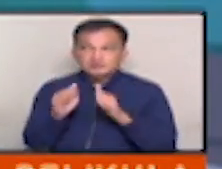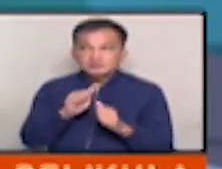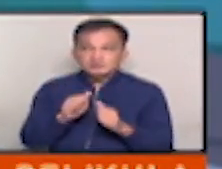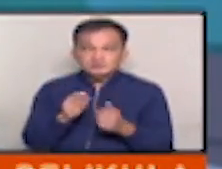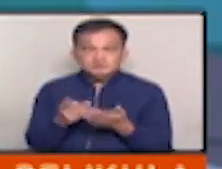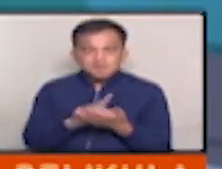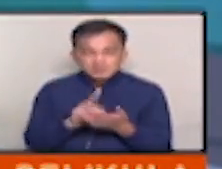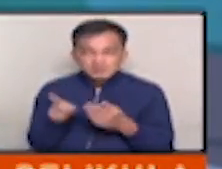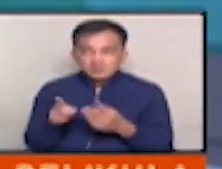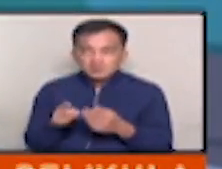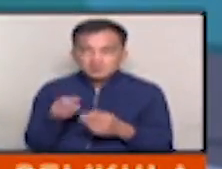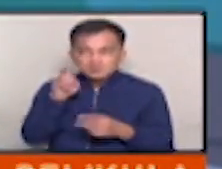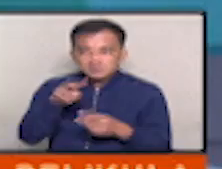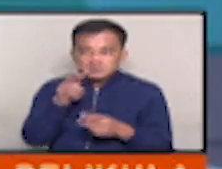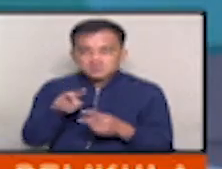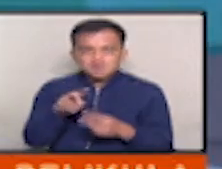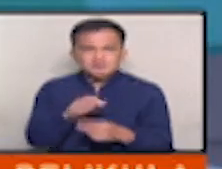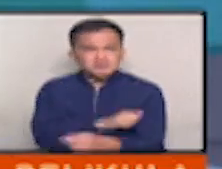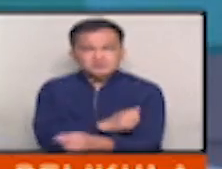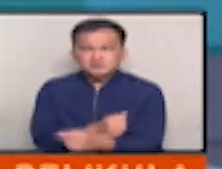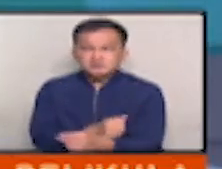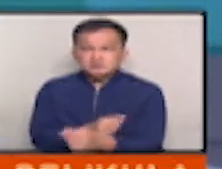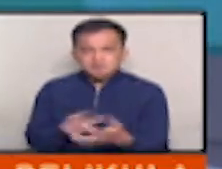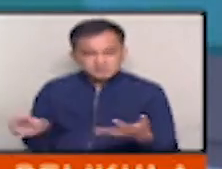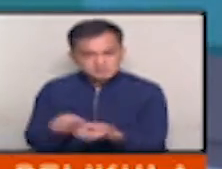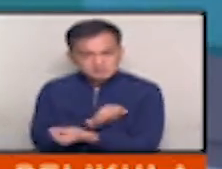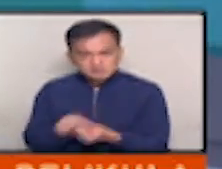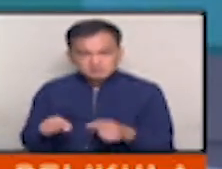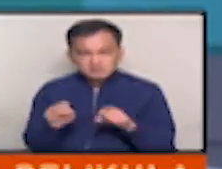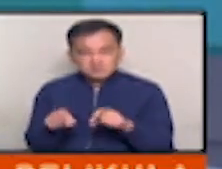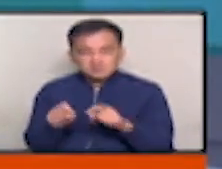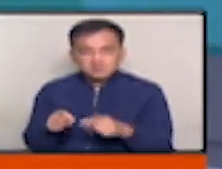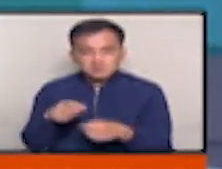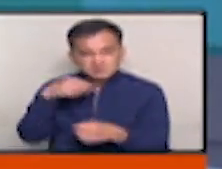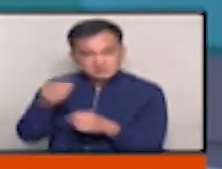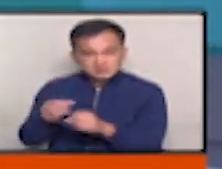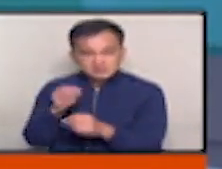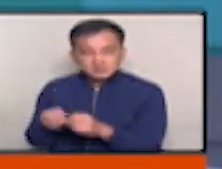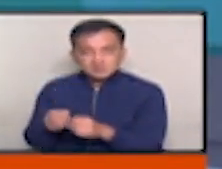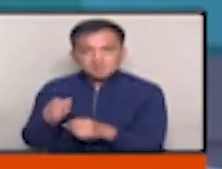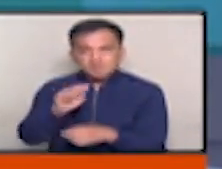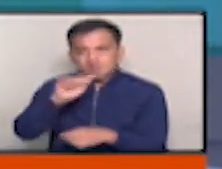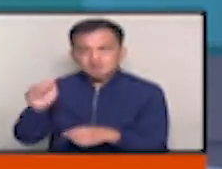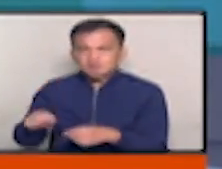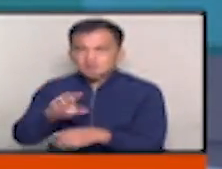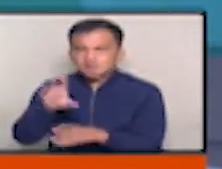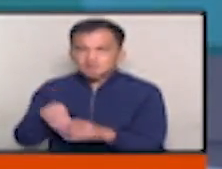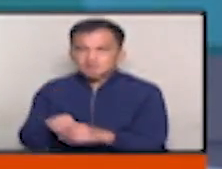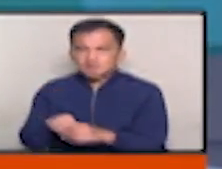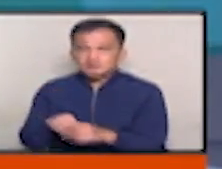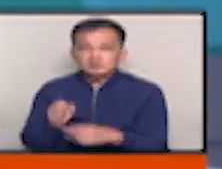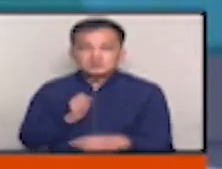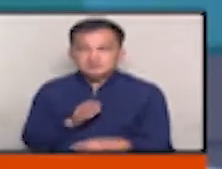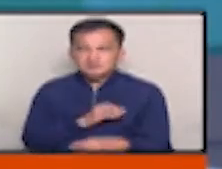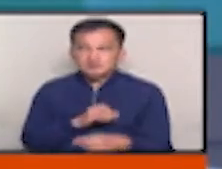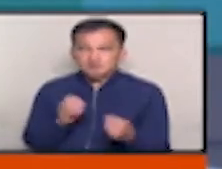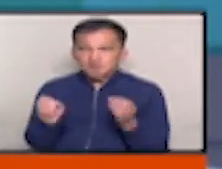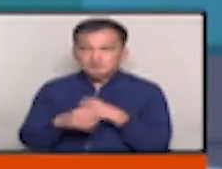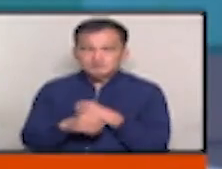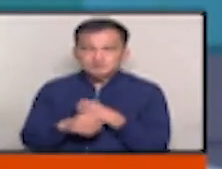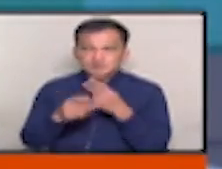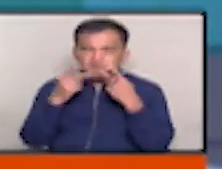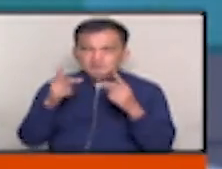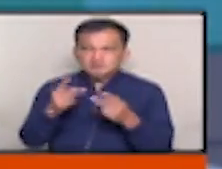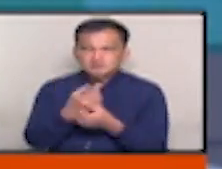otoridad na sumira sa panindang saging sa Antipolo. Ang mga sangkot na tauhan umano ay tauhan umano ng Office of Public